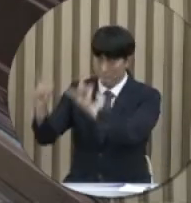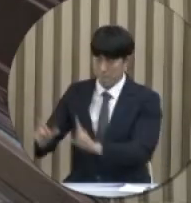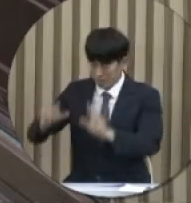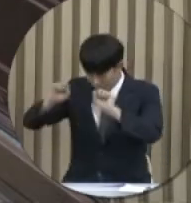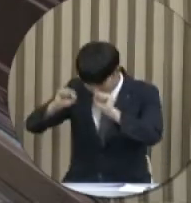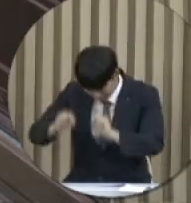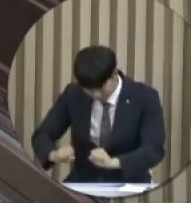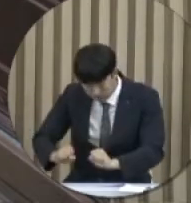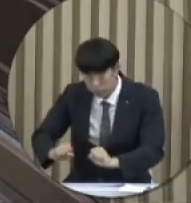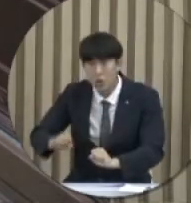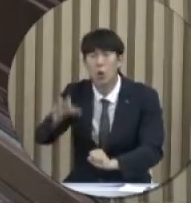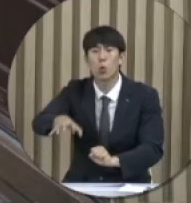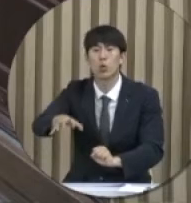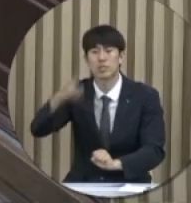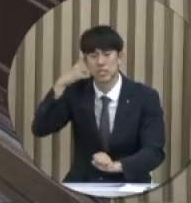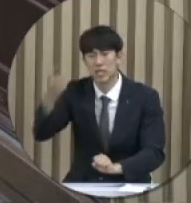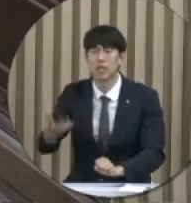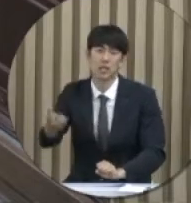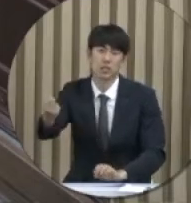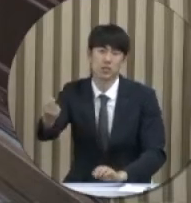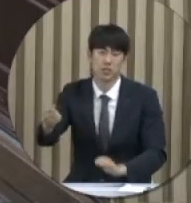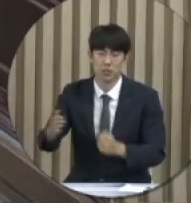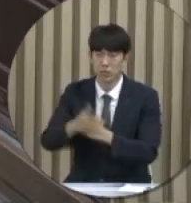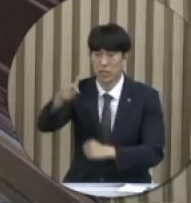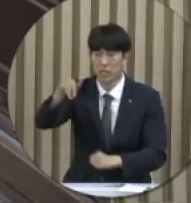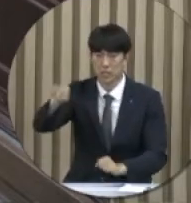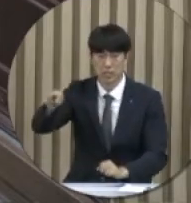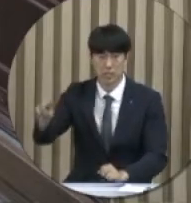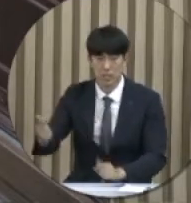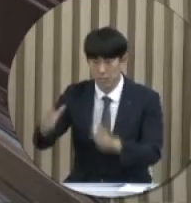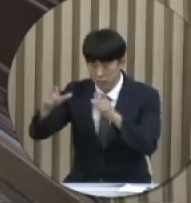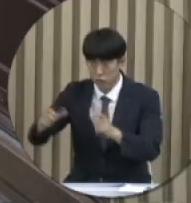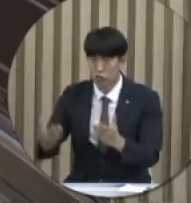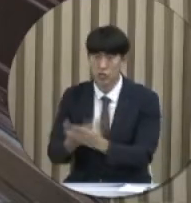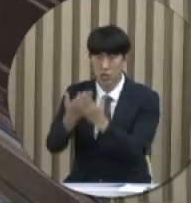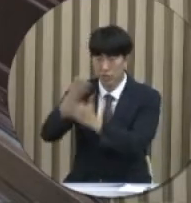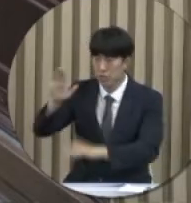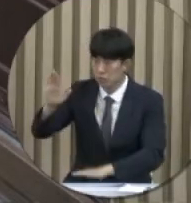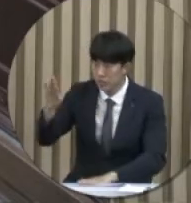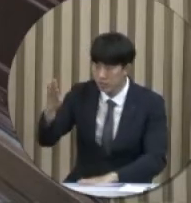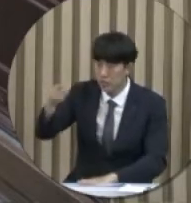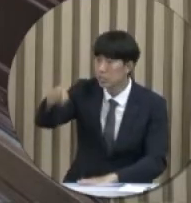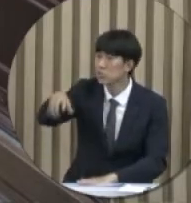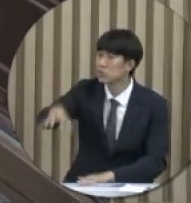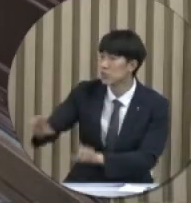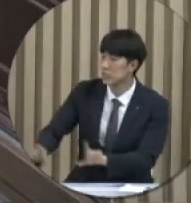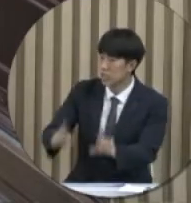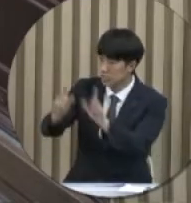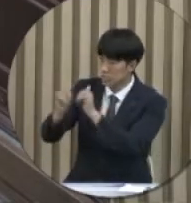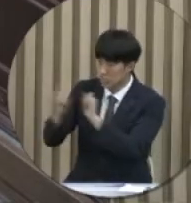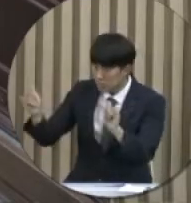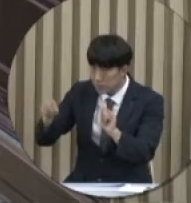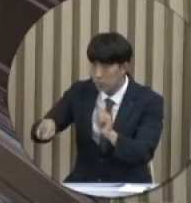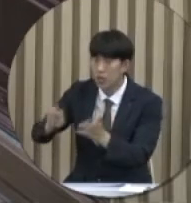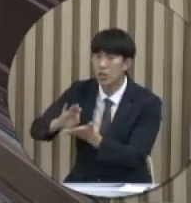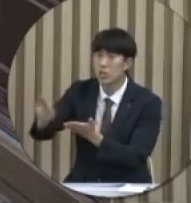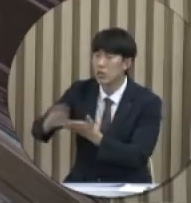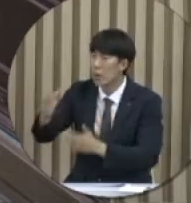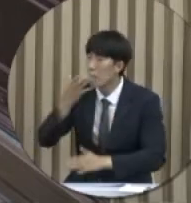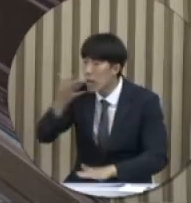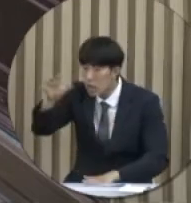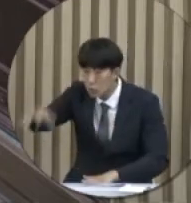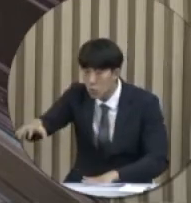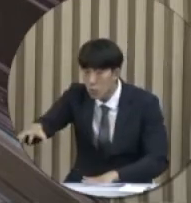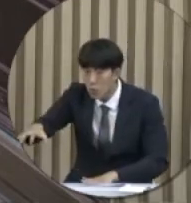거예요. 그러면은 기산지구가 개발되면서 거기에 사는 분들이 쓸수 있는 공간은